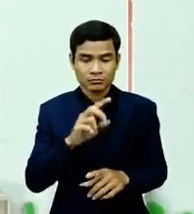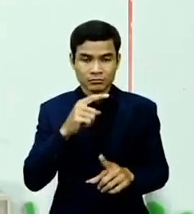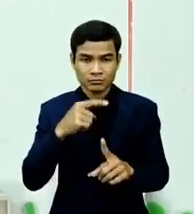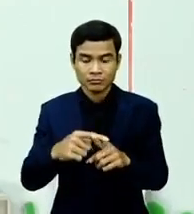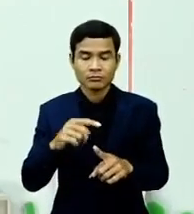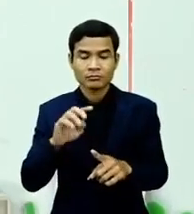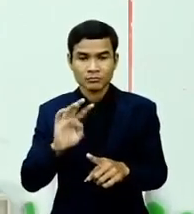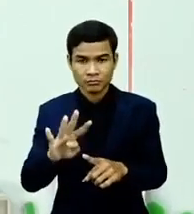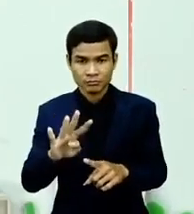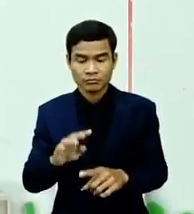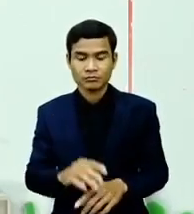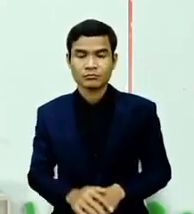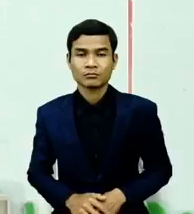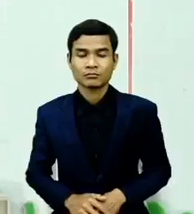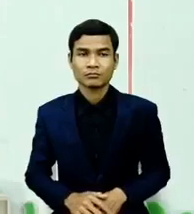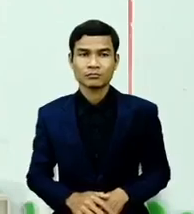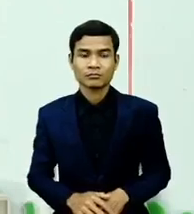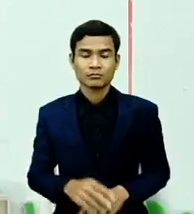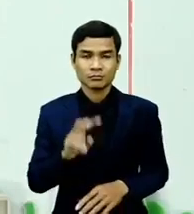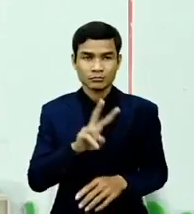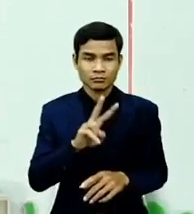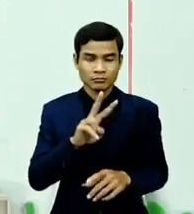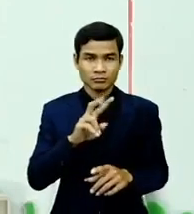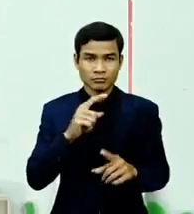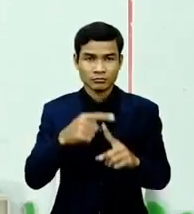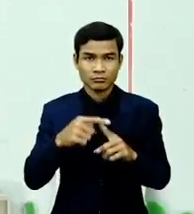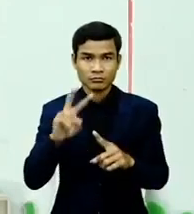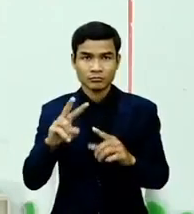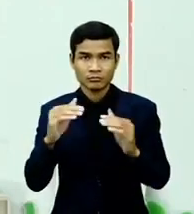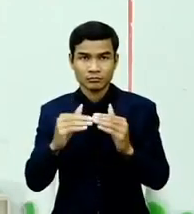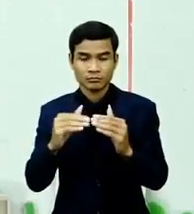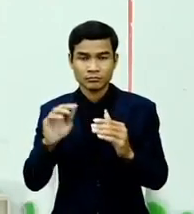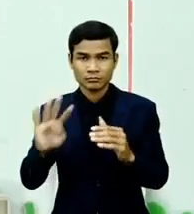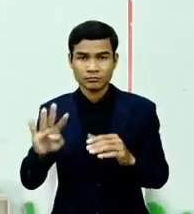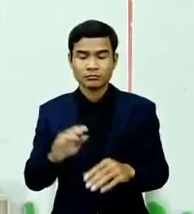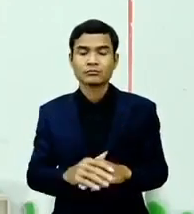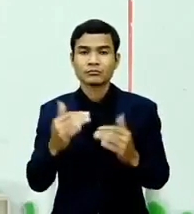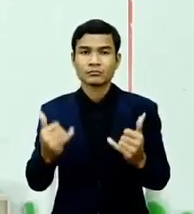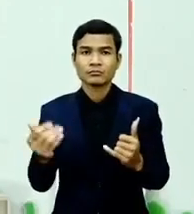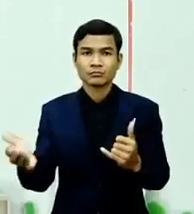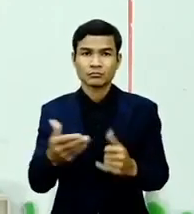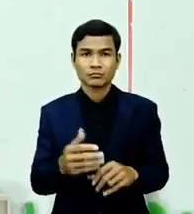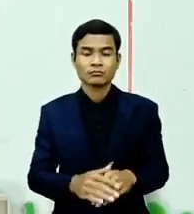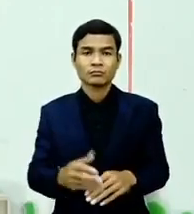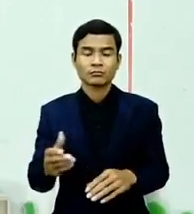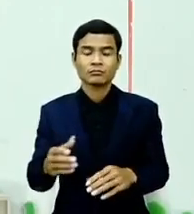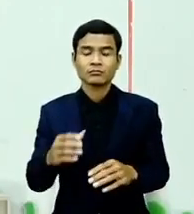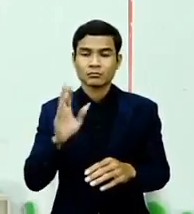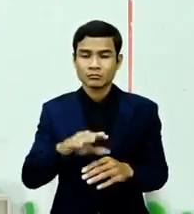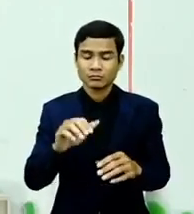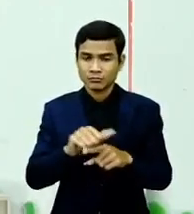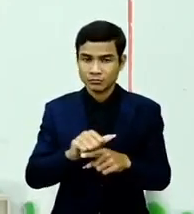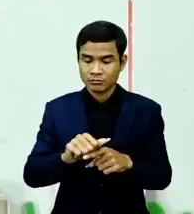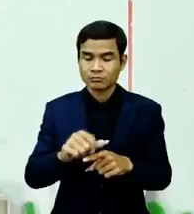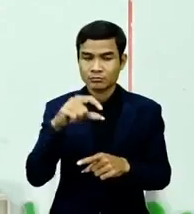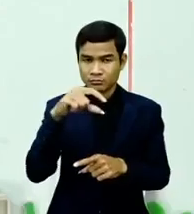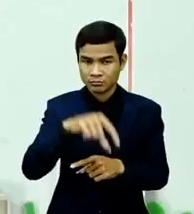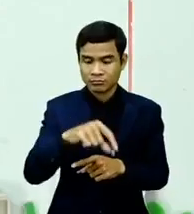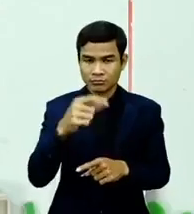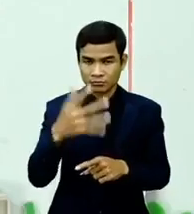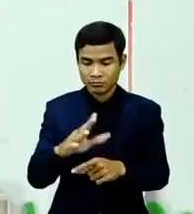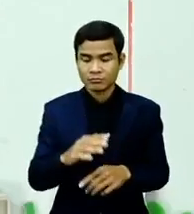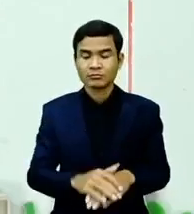2ស្មើ4ចាអរគុណច្រើនតោះឥឡូវនេះកូនកូនបានធ្វើលំហាត់ចាខ្ទង់